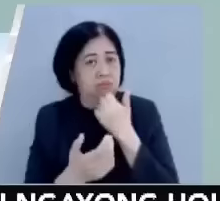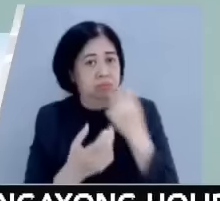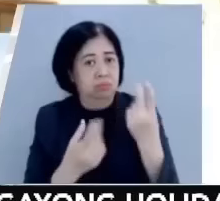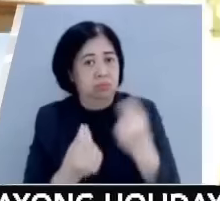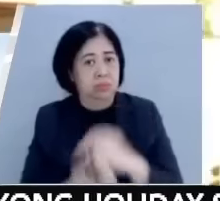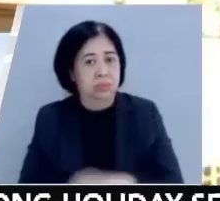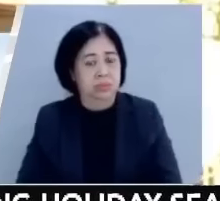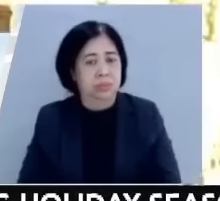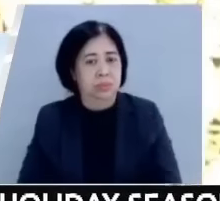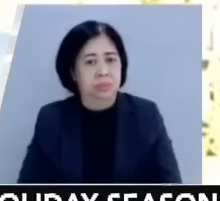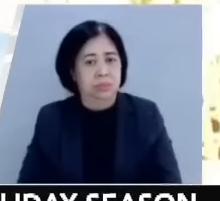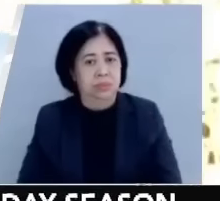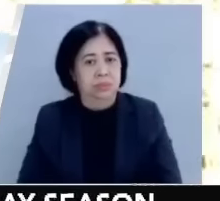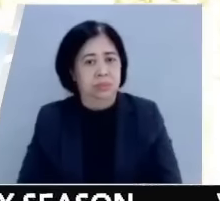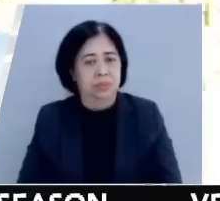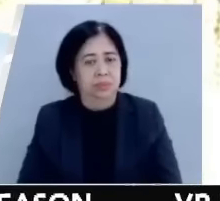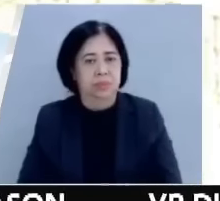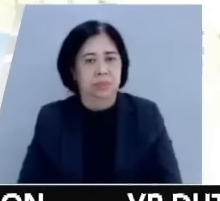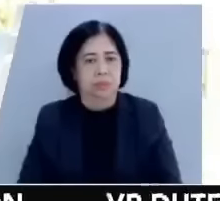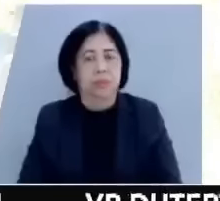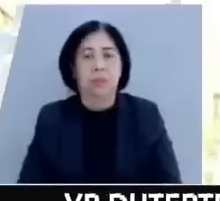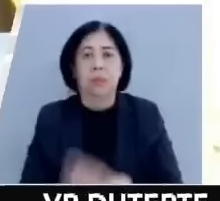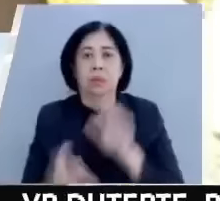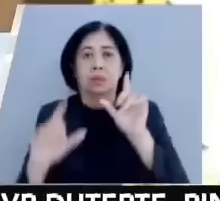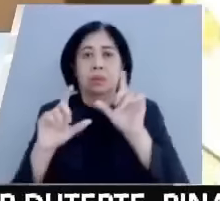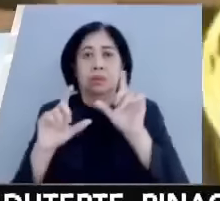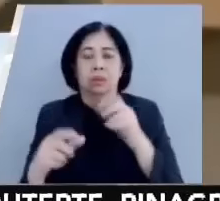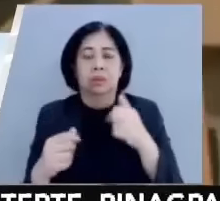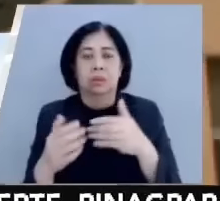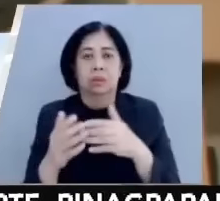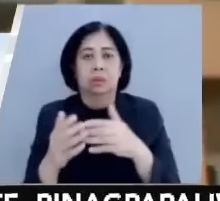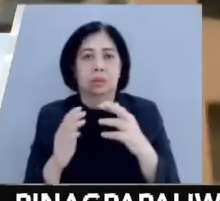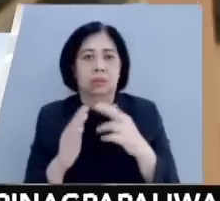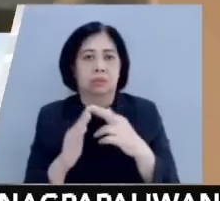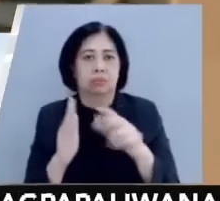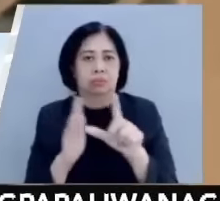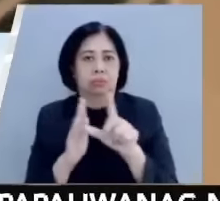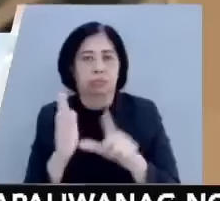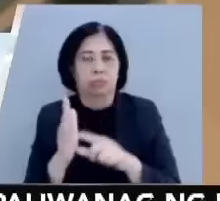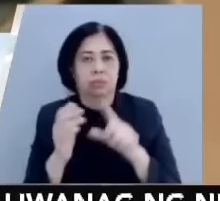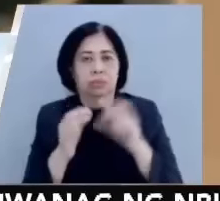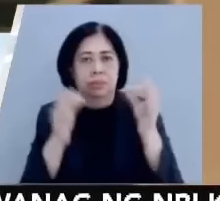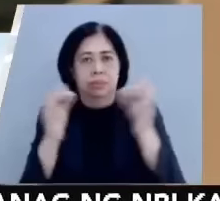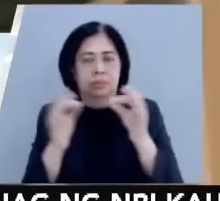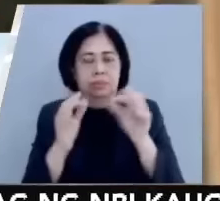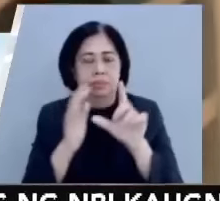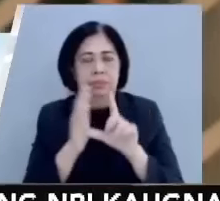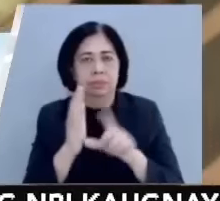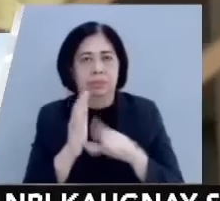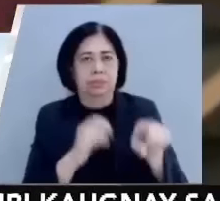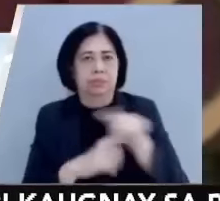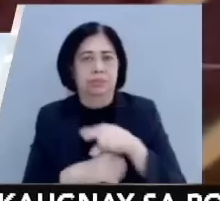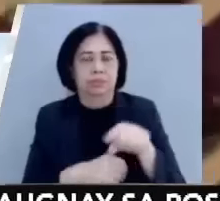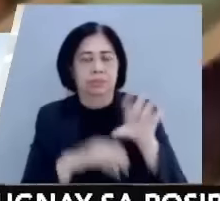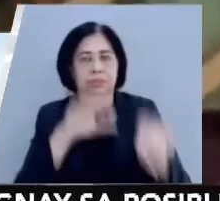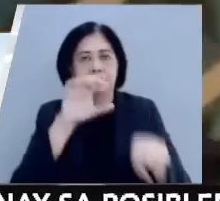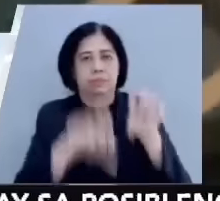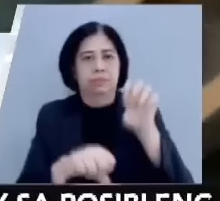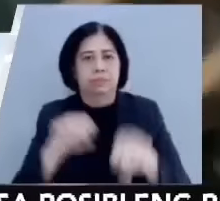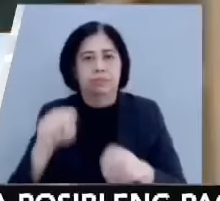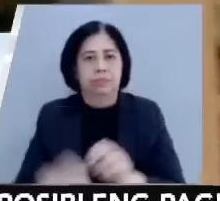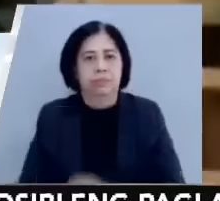questions. Nahaharap sa reklamong paglabag sa Comprehensive Dangerous Drugs Act ang mga arestadong suspect. Tinutugis pa ang isa